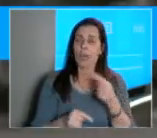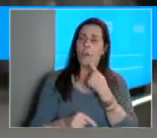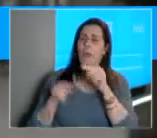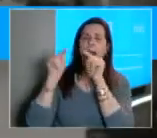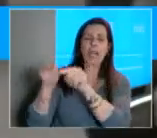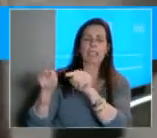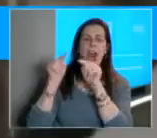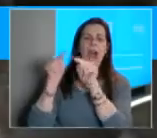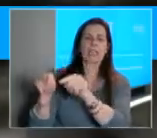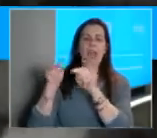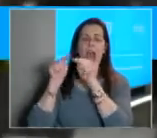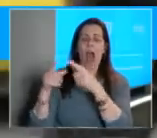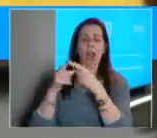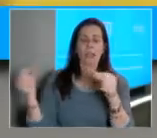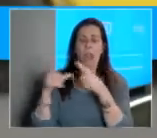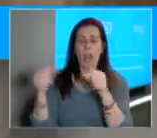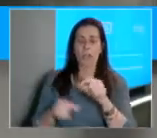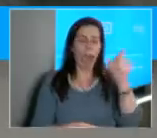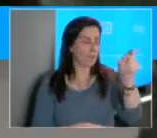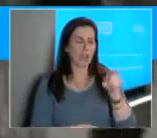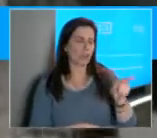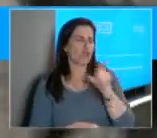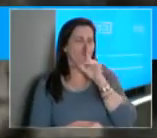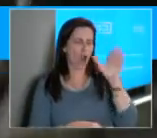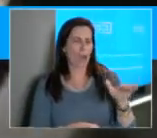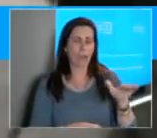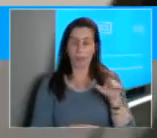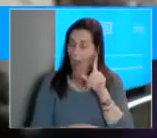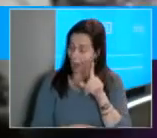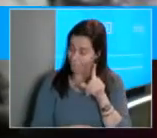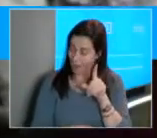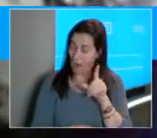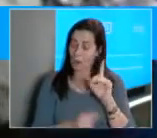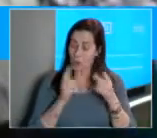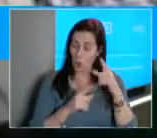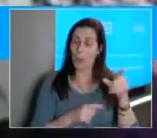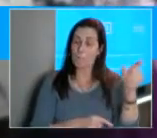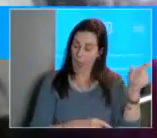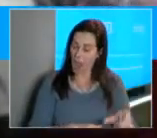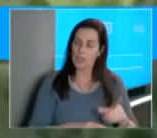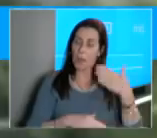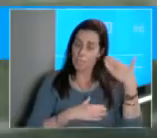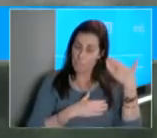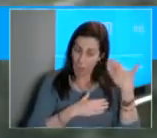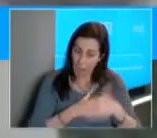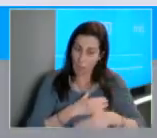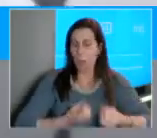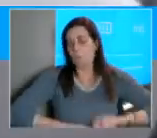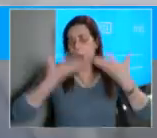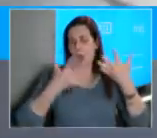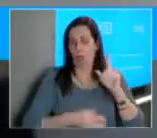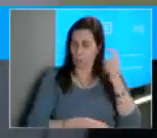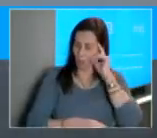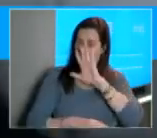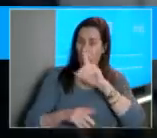הישראלים, שהצרה תבוא משם, והגדה לכאורה רדומה, אבל התאים הרדומים האלה יפרצו מתישהו, ולכי תדעי מתי.